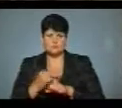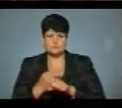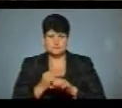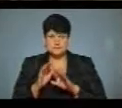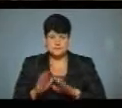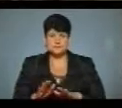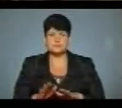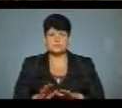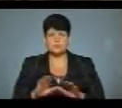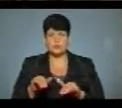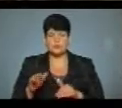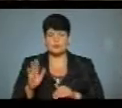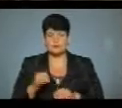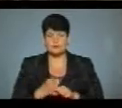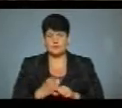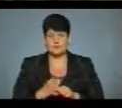Потім буде